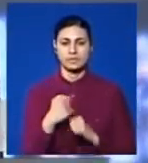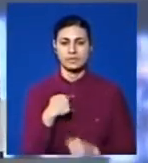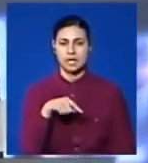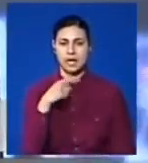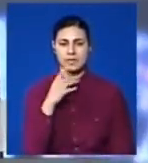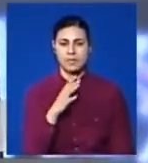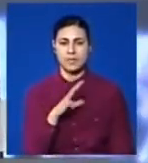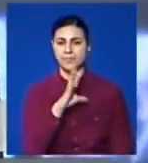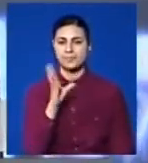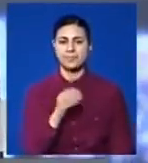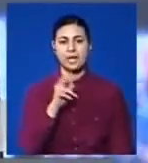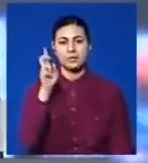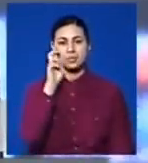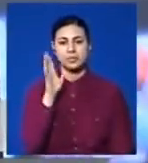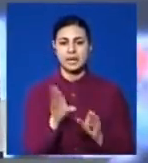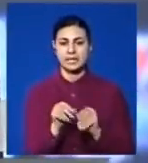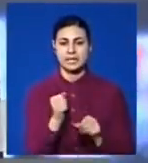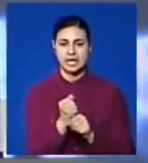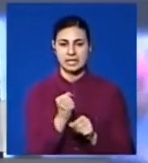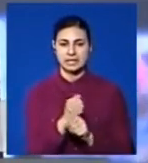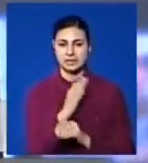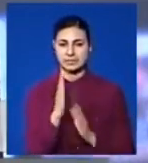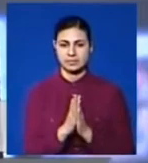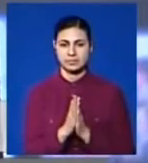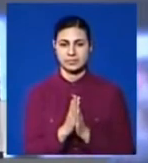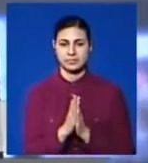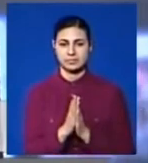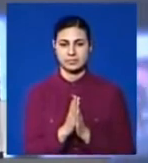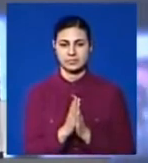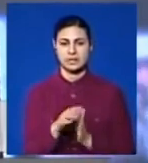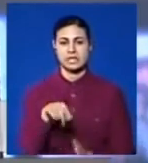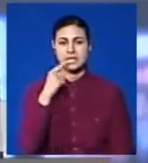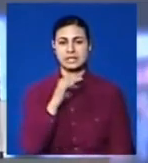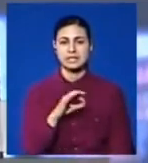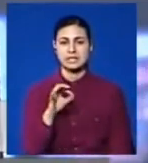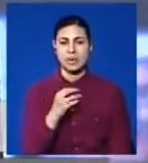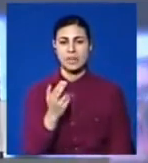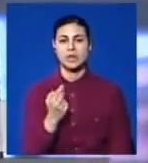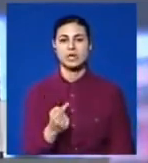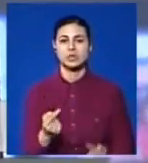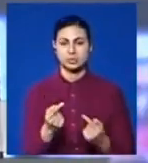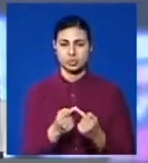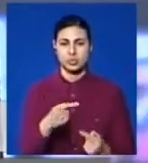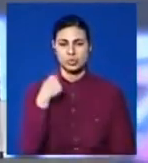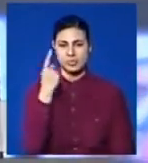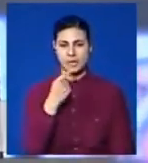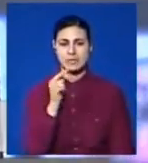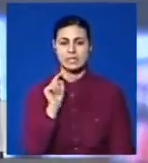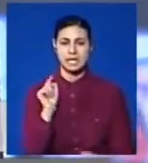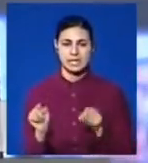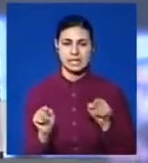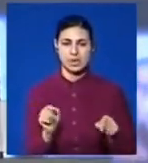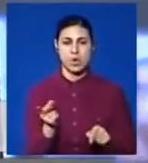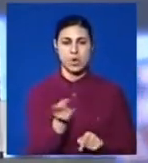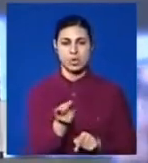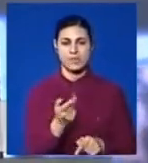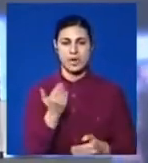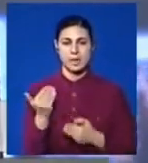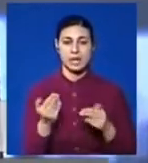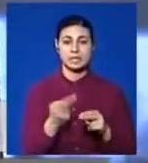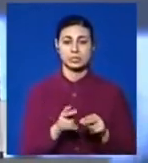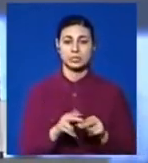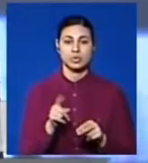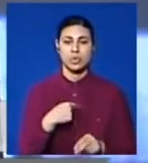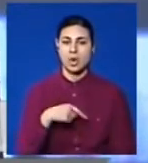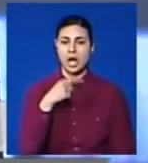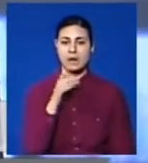მთელი ხელისუფლების გუნდი ერთიანად აკეთებს ან მთელი ეკლესია ერთიანად აკეთებს. საუბარია კონკრეტულ პირებზე, იქაც და იქაც, ორივე მხარეს. იმიტომ რომ